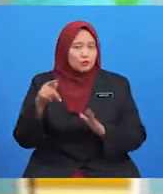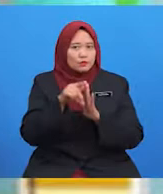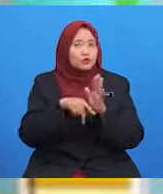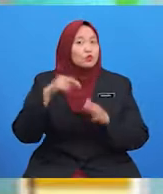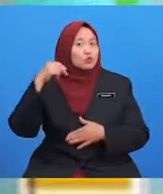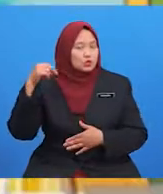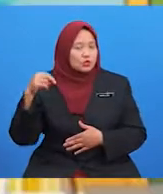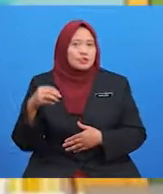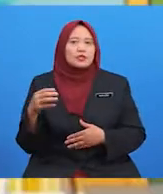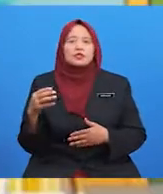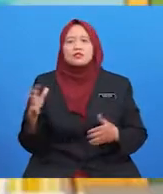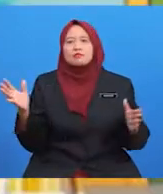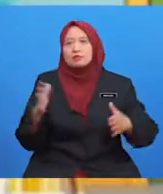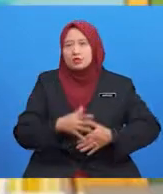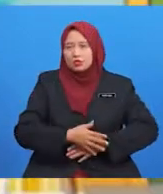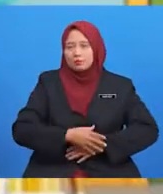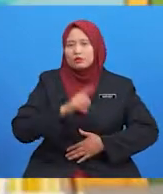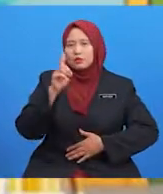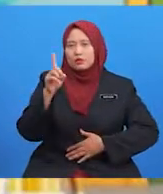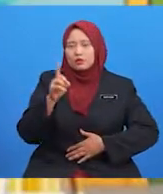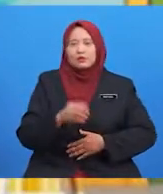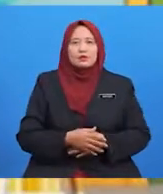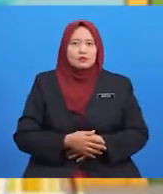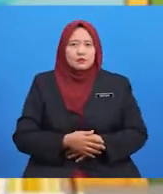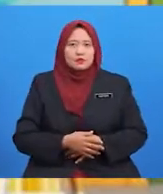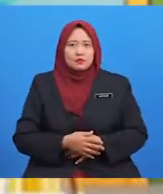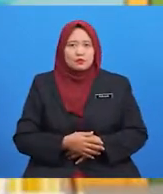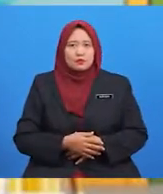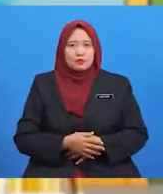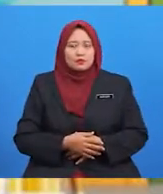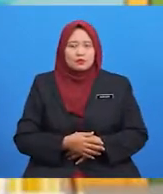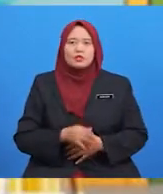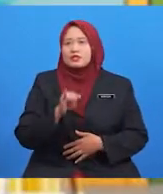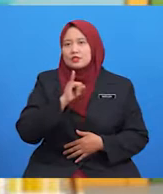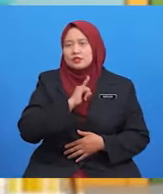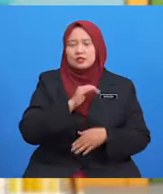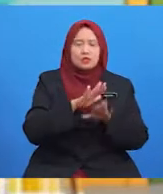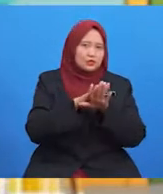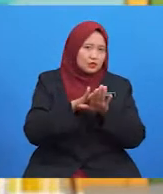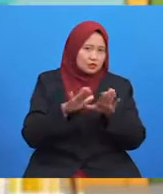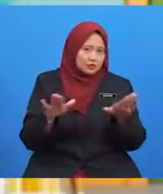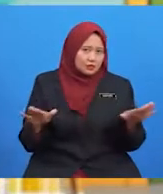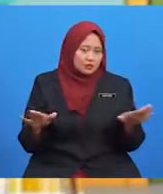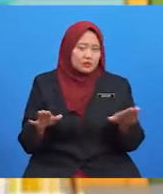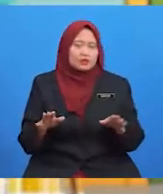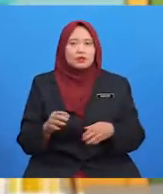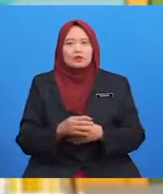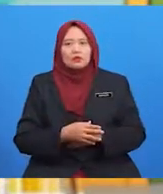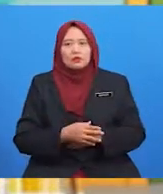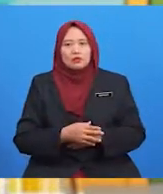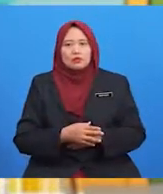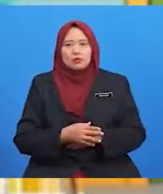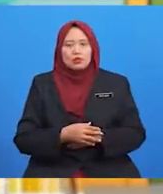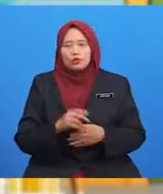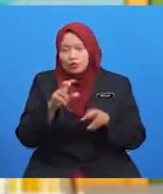bertajuk Angan-angan dengan gurindam. Saya tidak bermaksud untuk mengkaji puisi